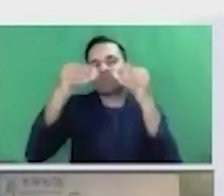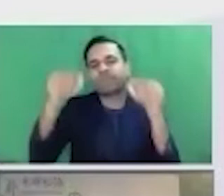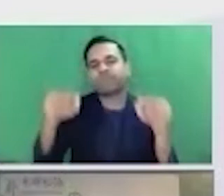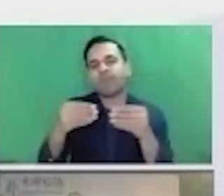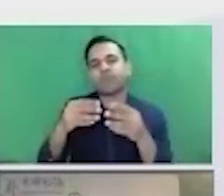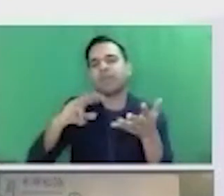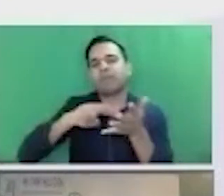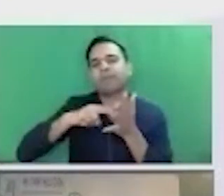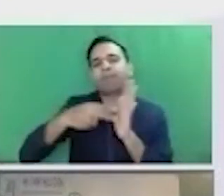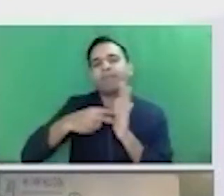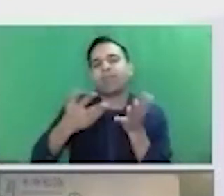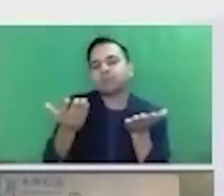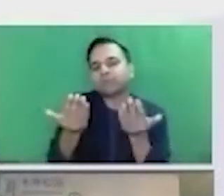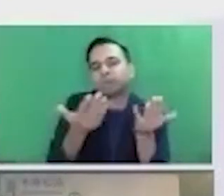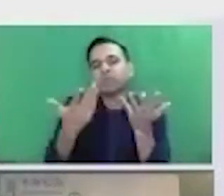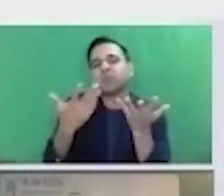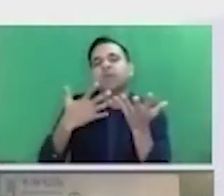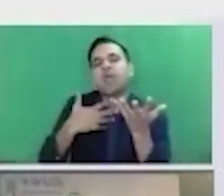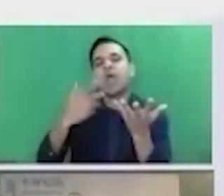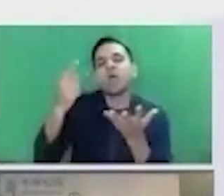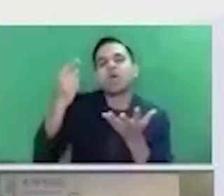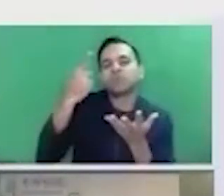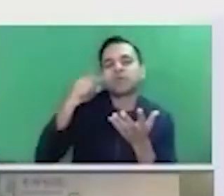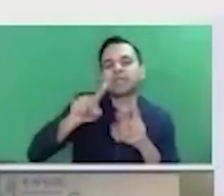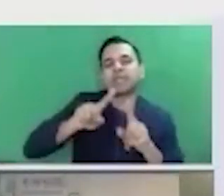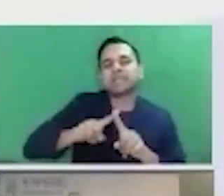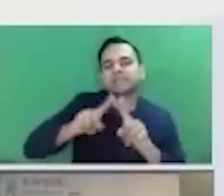إطار لحماية المرأة